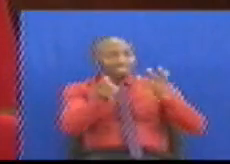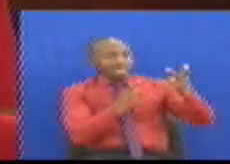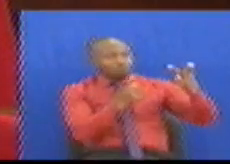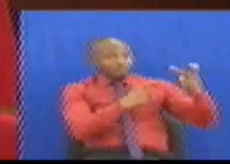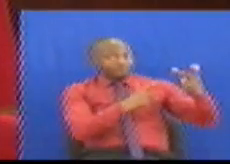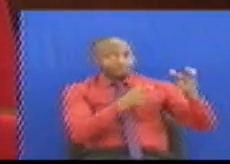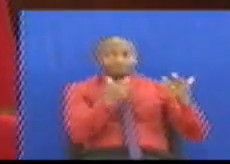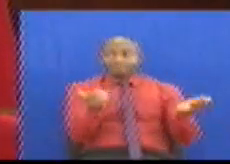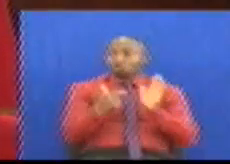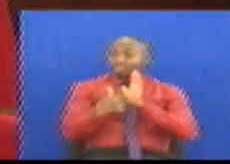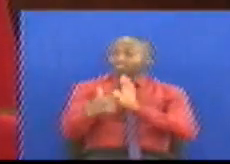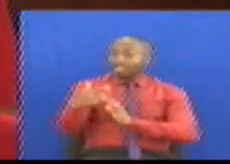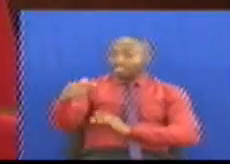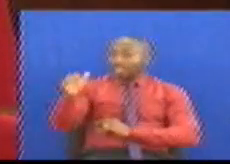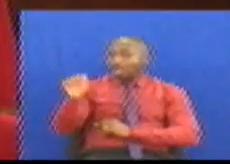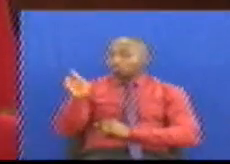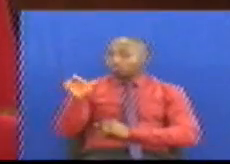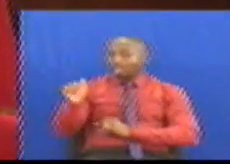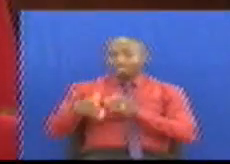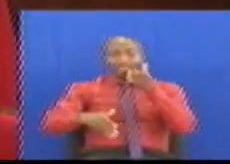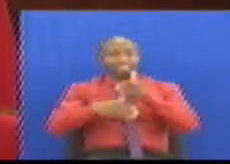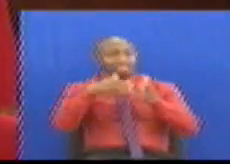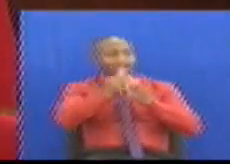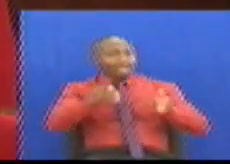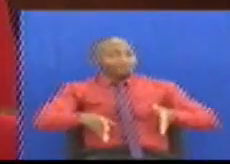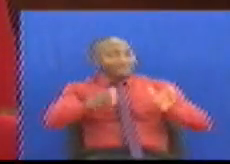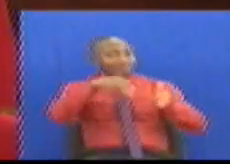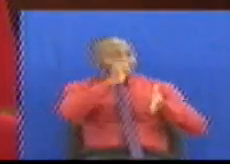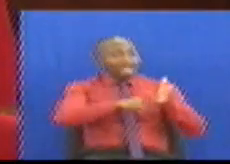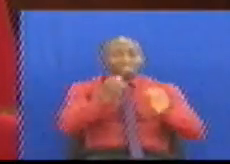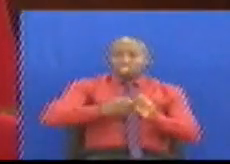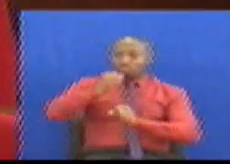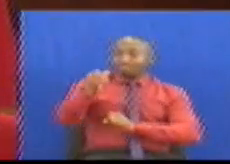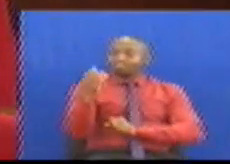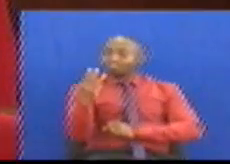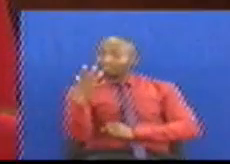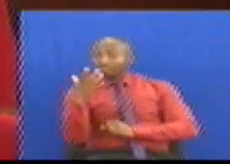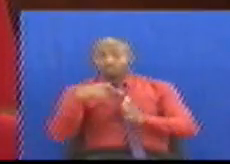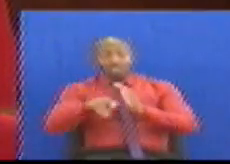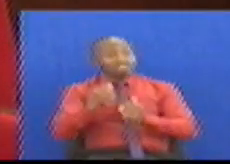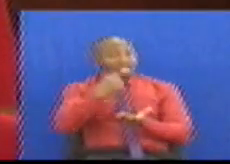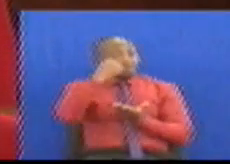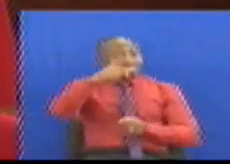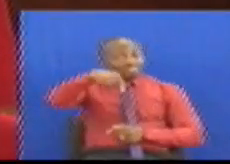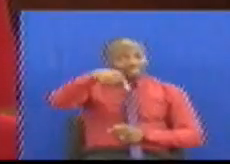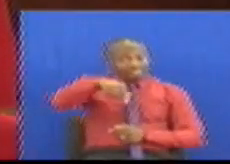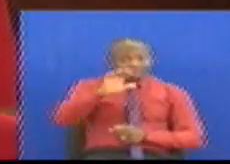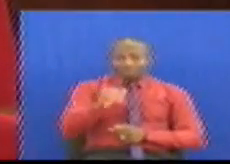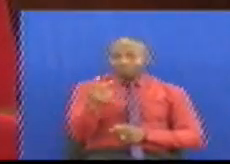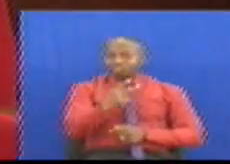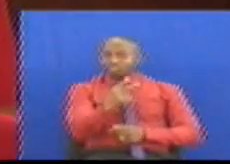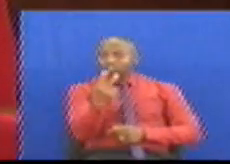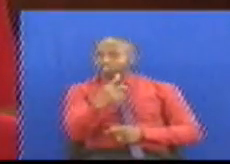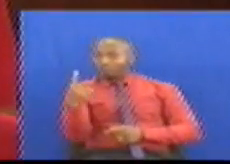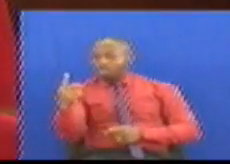Waziri, TARURA itajenga barabara za lami kilomita 35 tu katika bajeti hii tunaoanza 2020-2021.